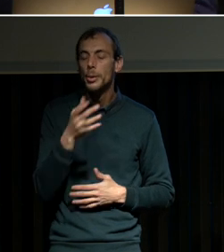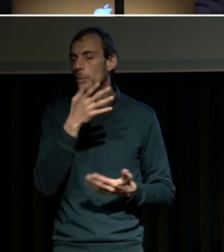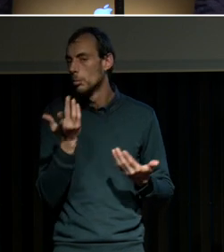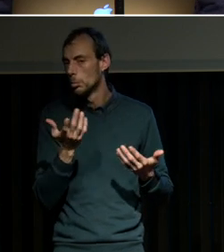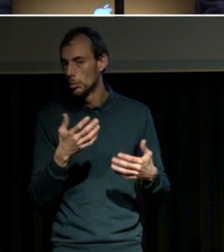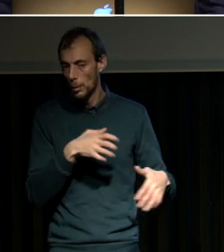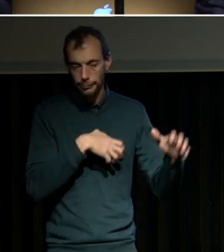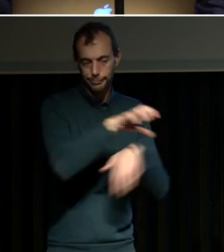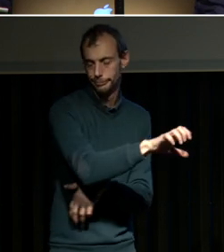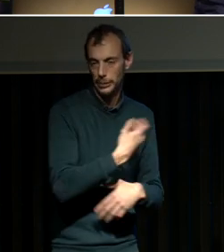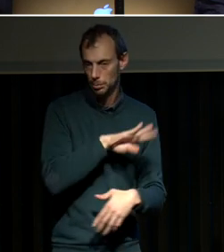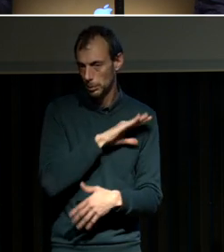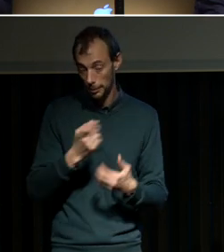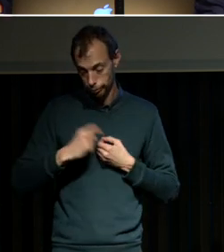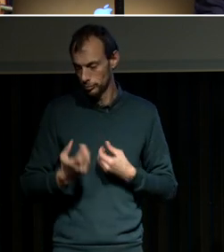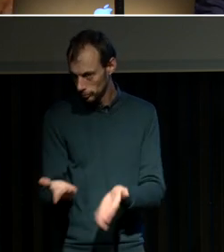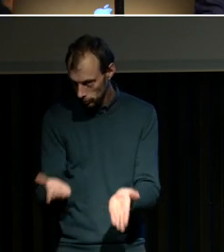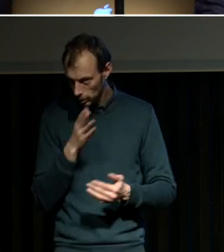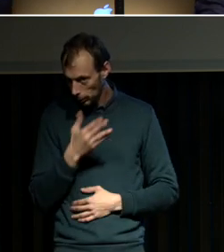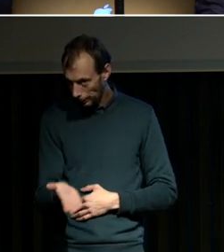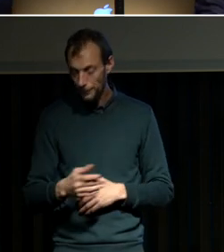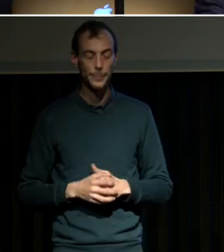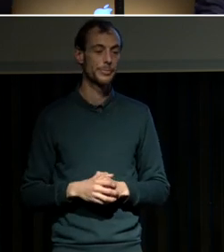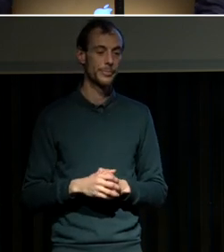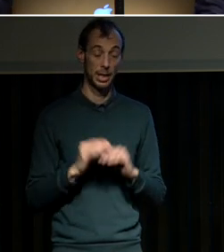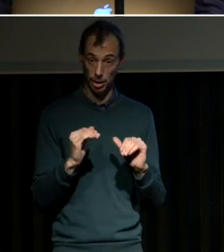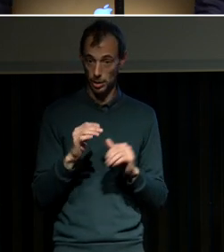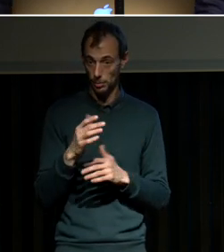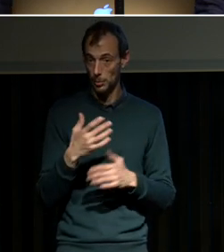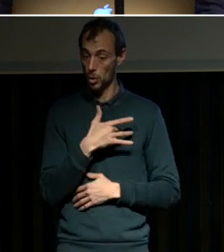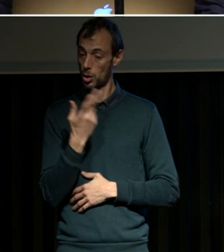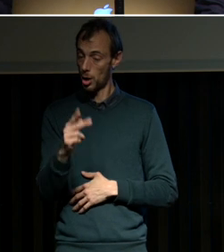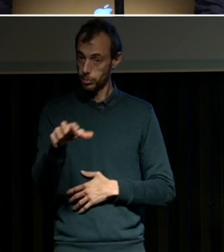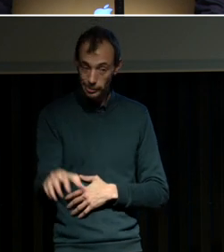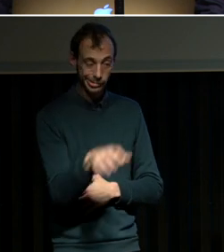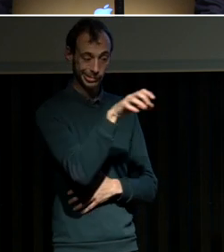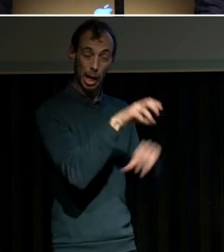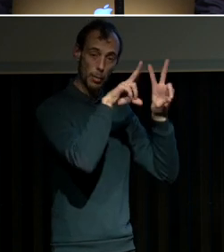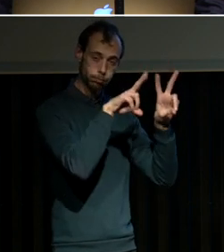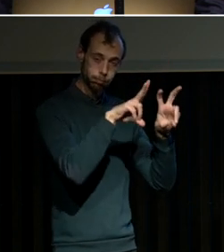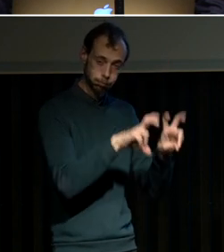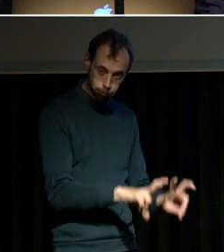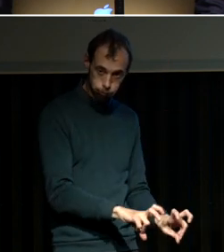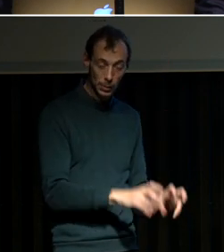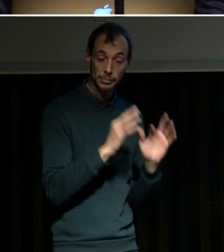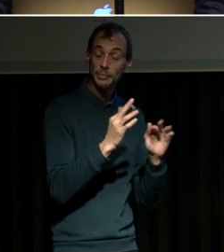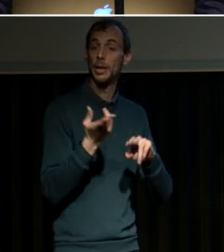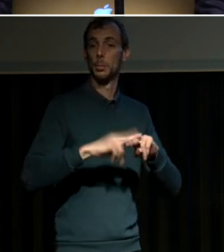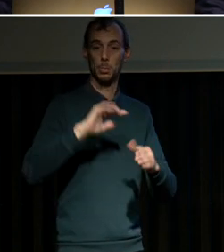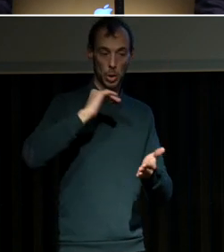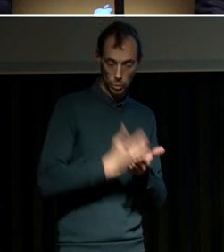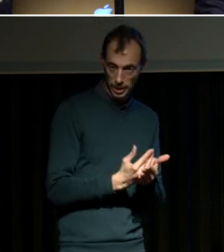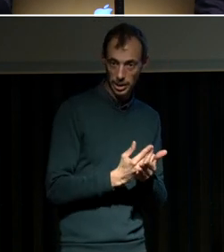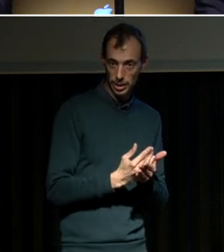la transplantation. Il a permis de faire des bonds de géant en termes de compréhension de la mort subite et du syndrome de